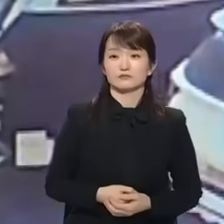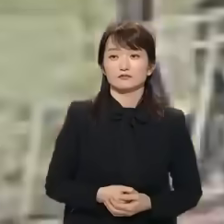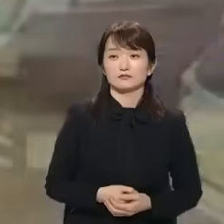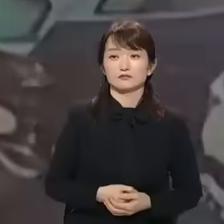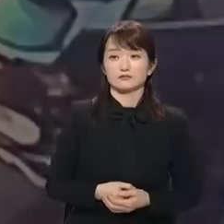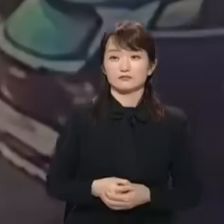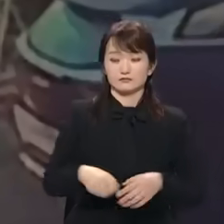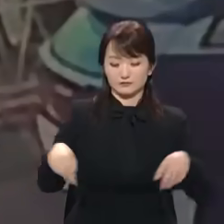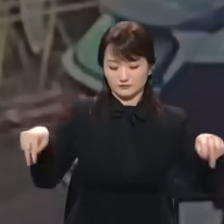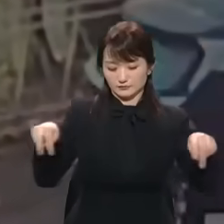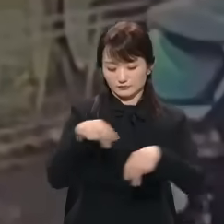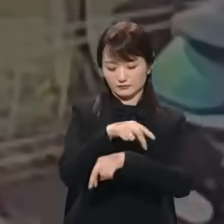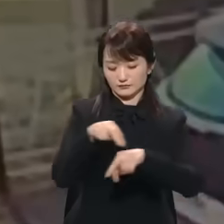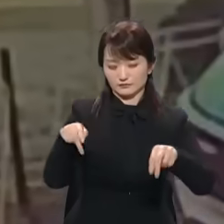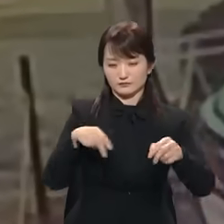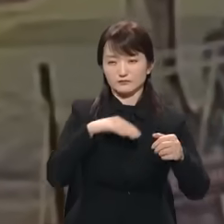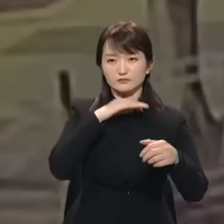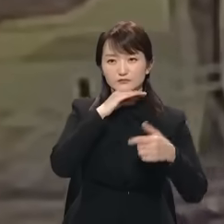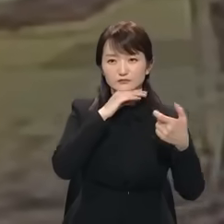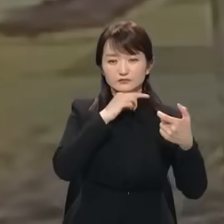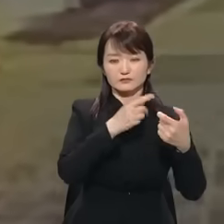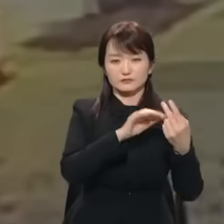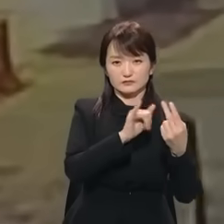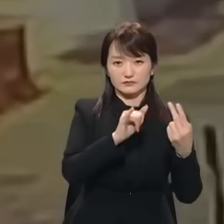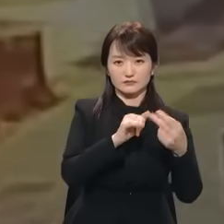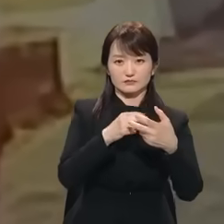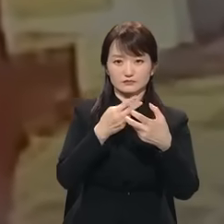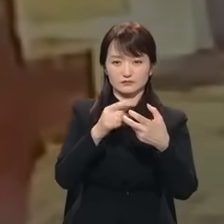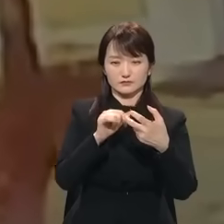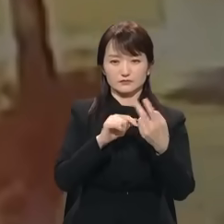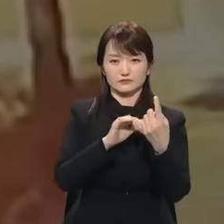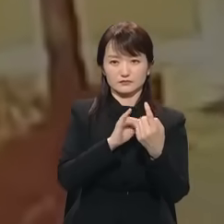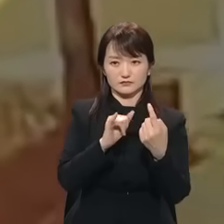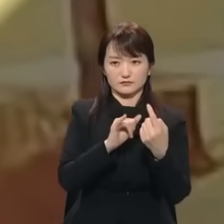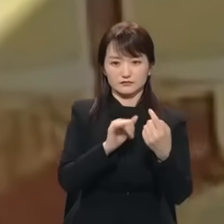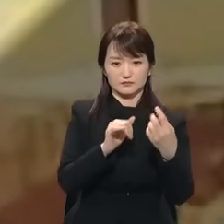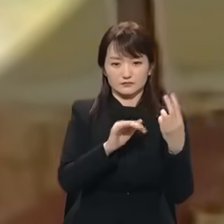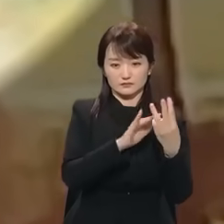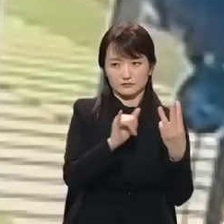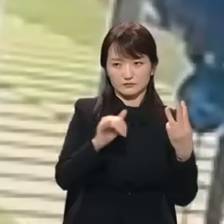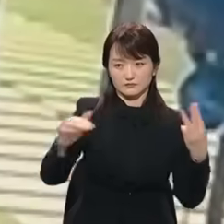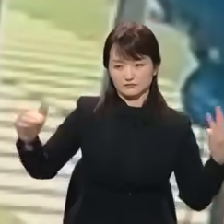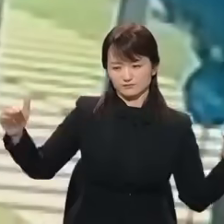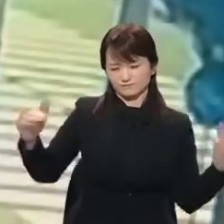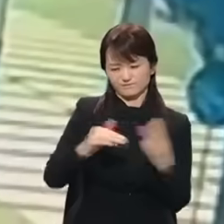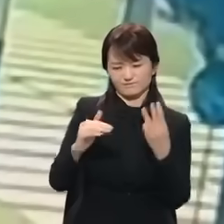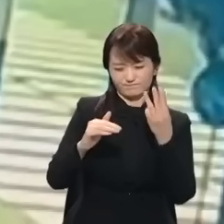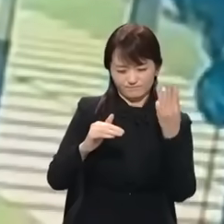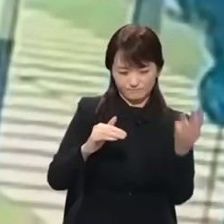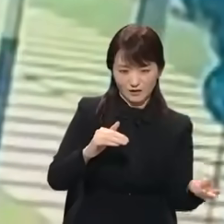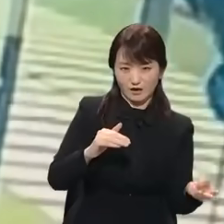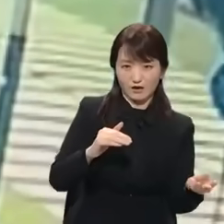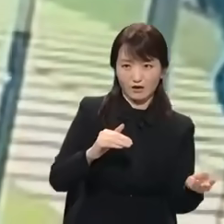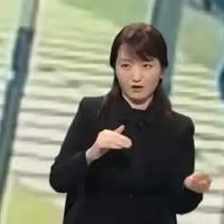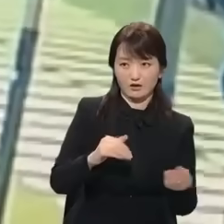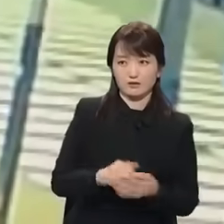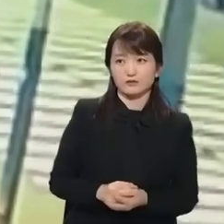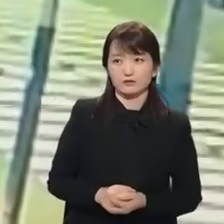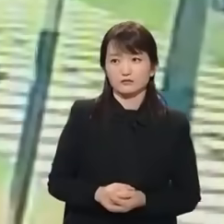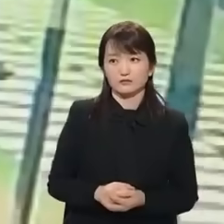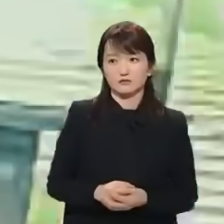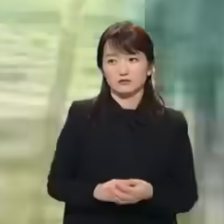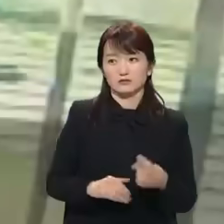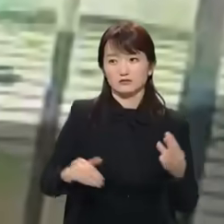횡단보도를 건너던 60대 두명 그리고 70대 한명 이렇게 총 세 명을 차로 치어서 숨지게 했습니다이 차는 사고